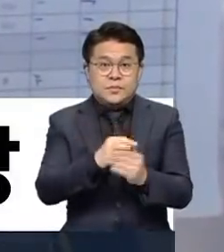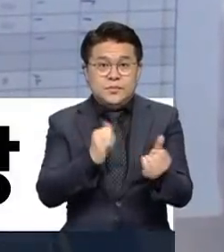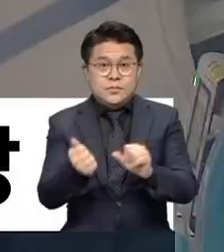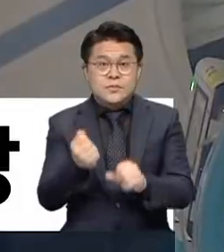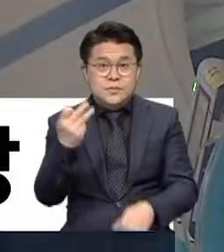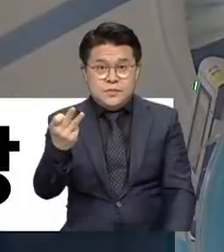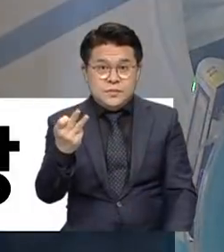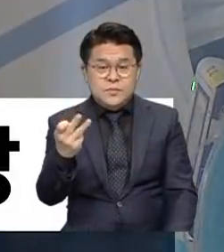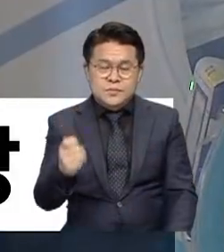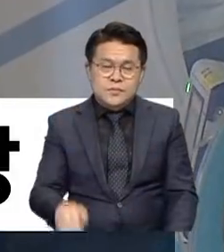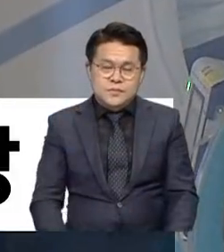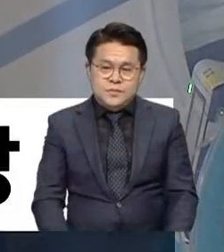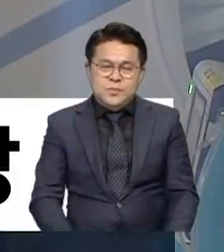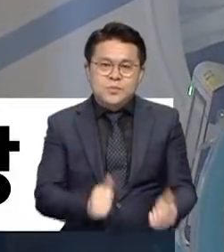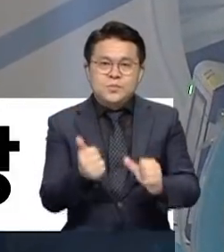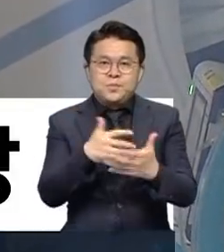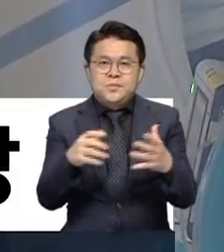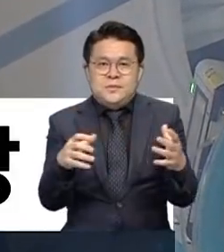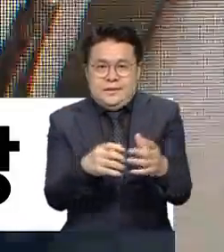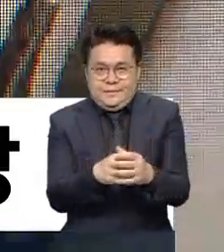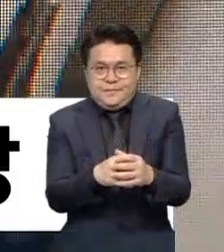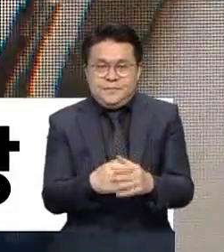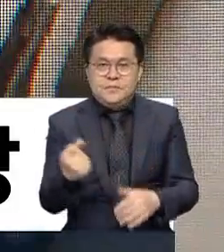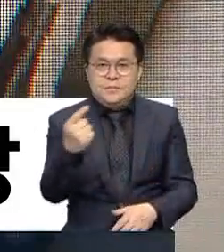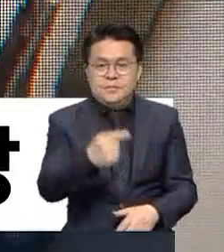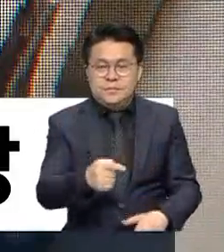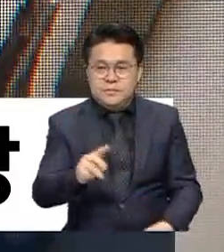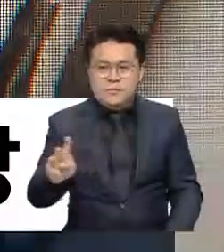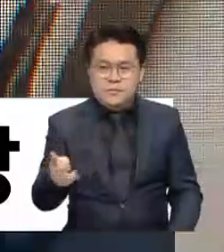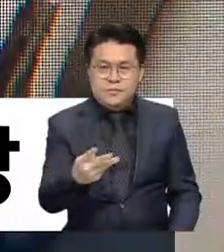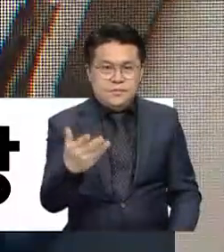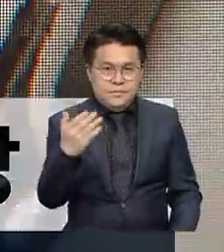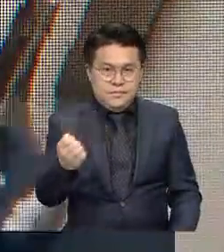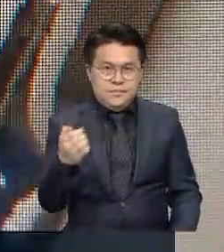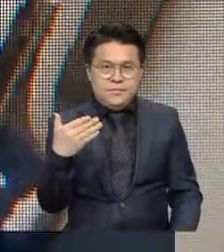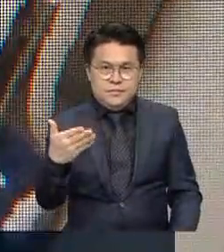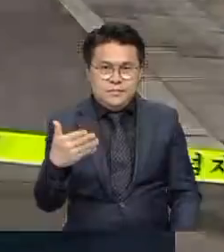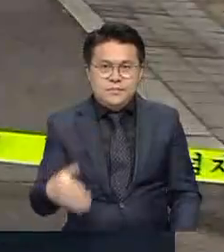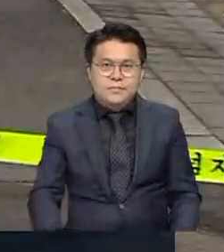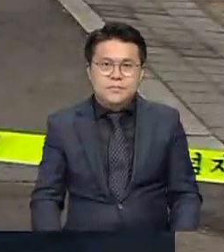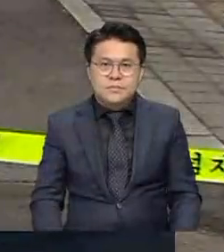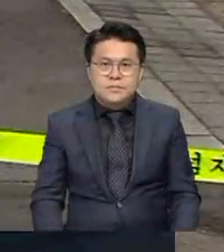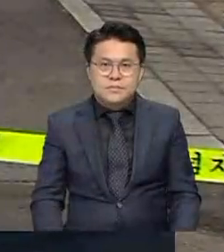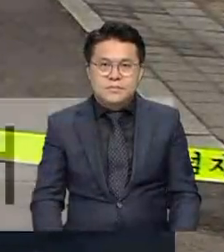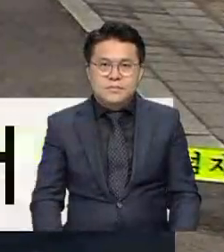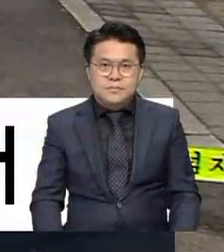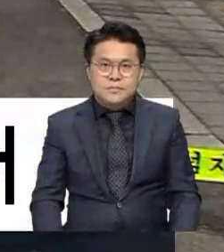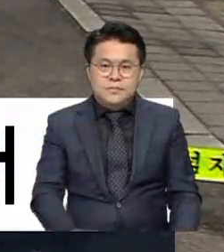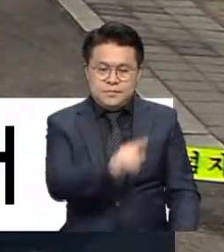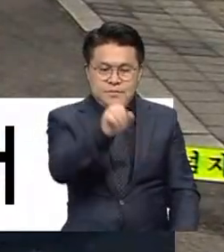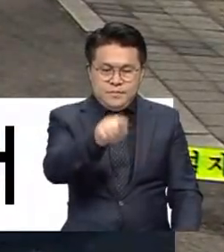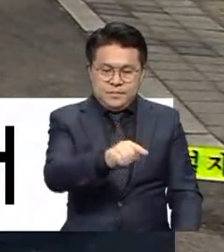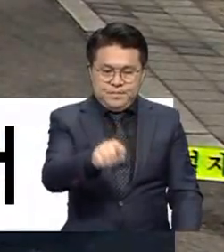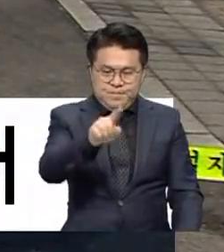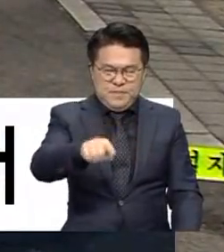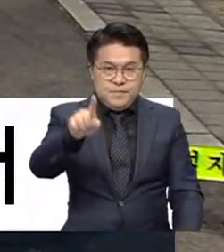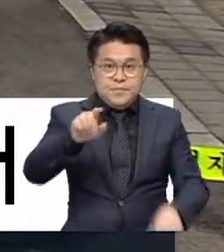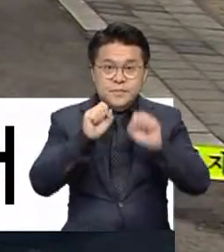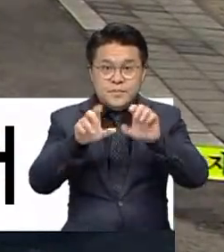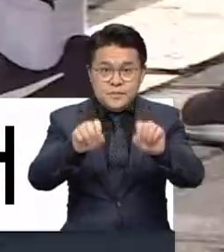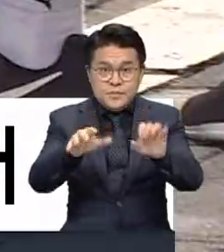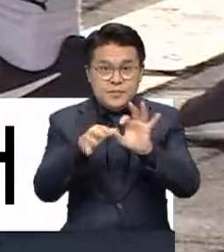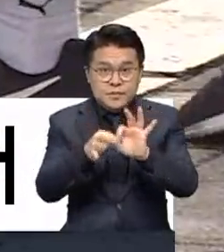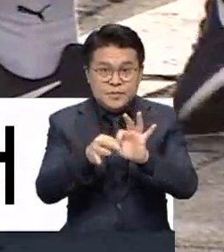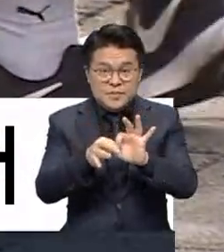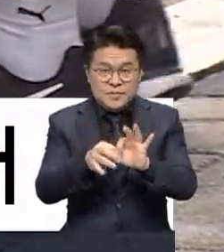13명이 숨지면서 누적 사망자는 1,399명으로 집계됐습니다. IM 선교회와 관련해